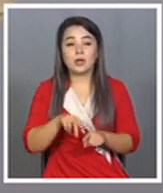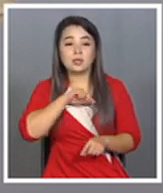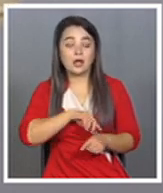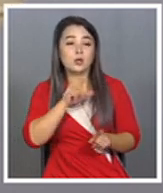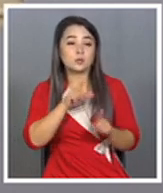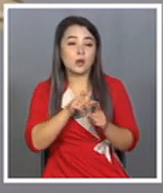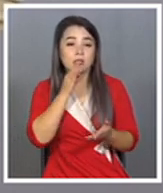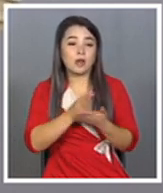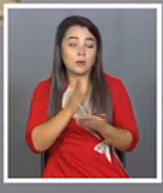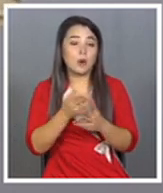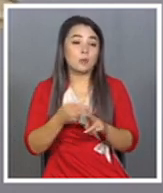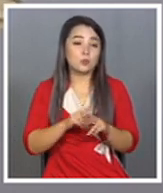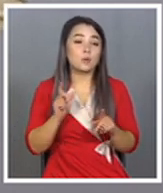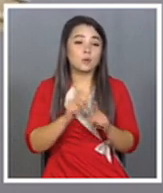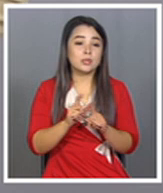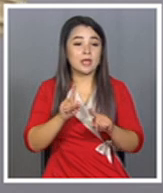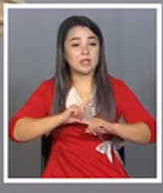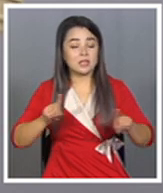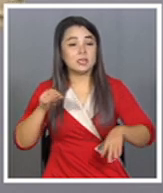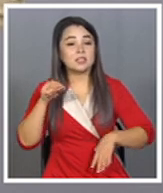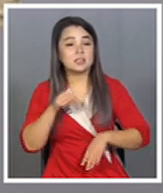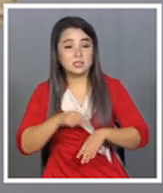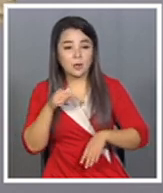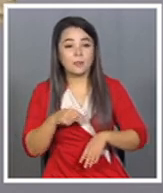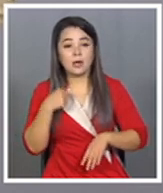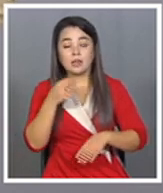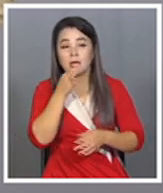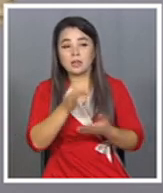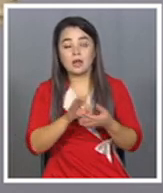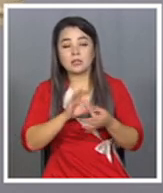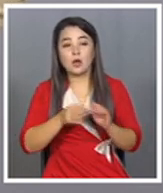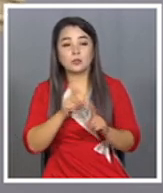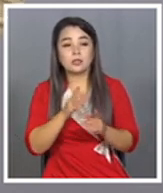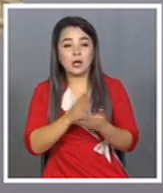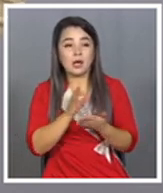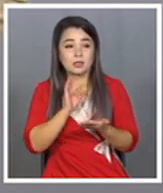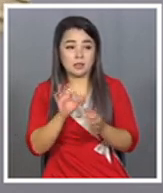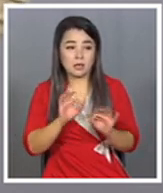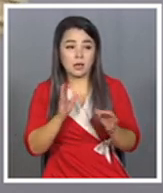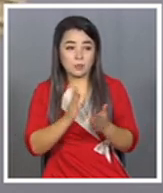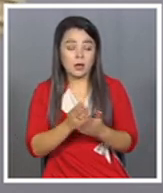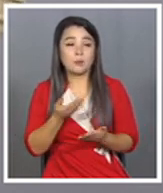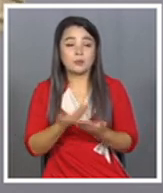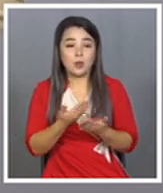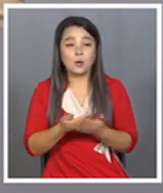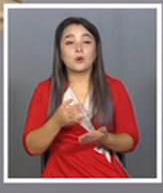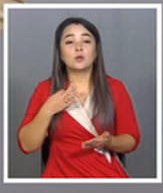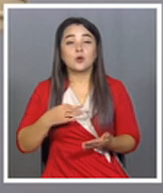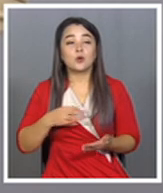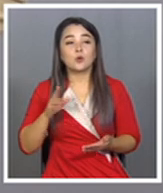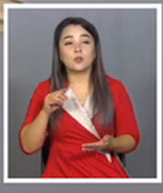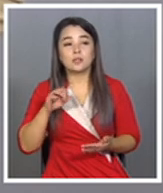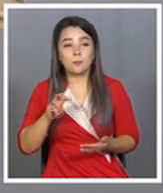сөздер. Бұл сөздер ерекше сезім, мәнермен айтылады. Мысалы, «Құлыным менің,